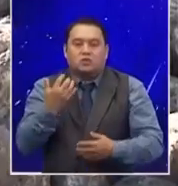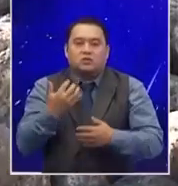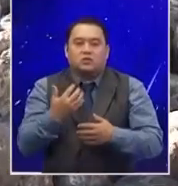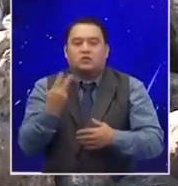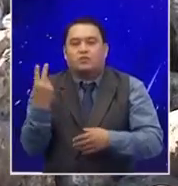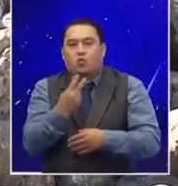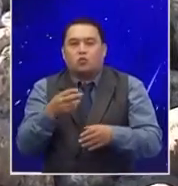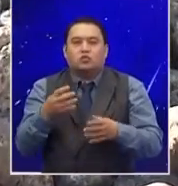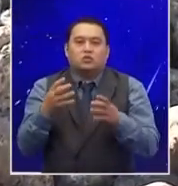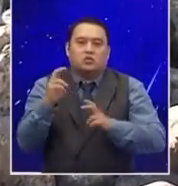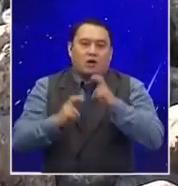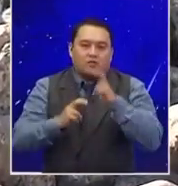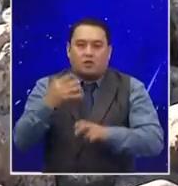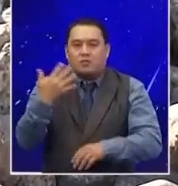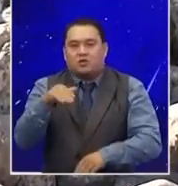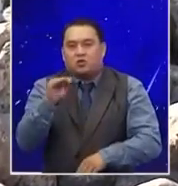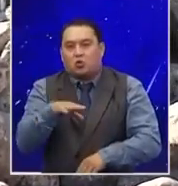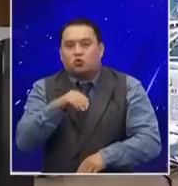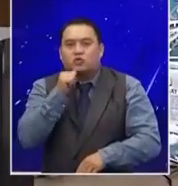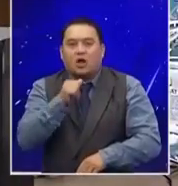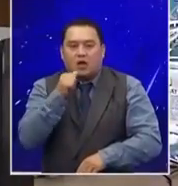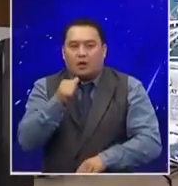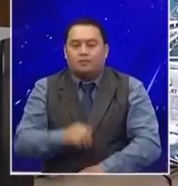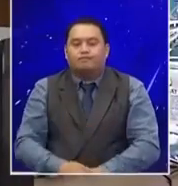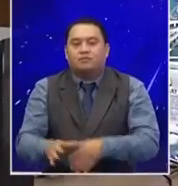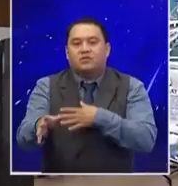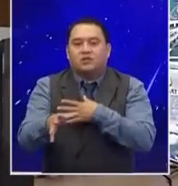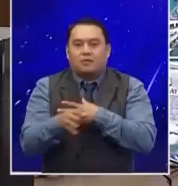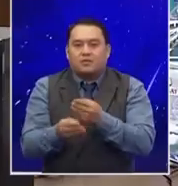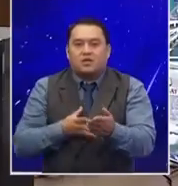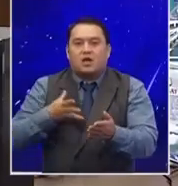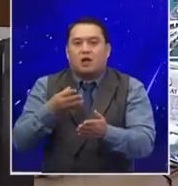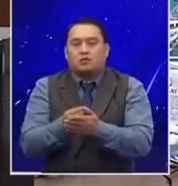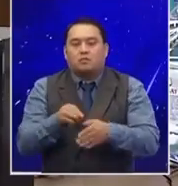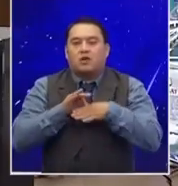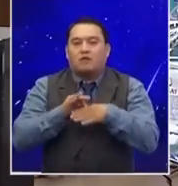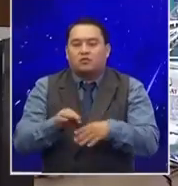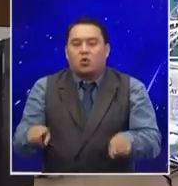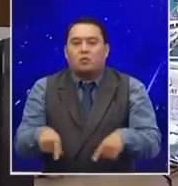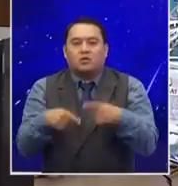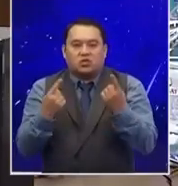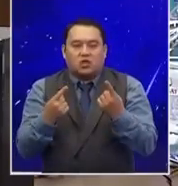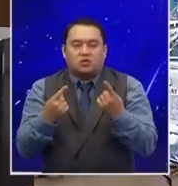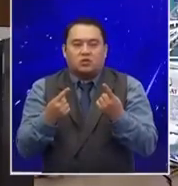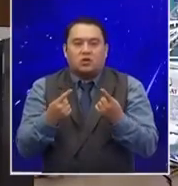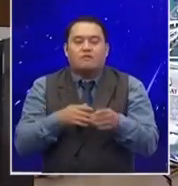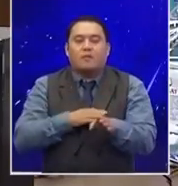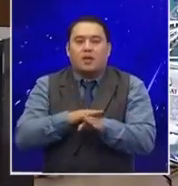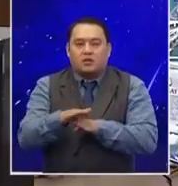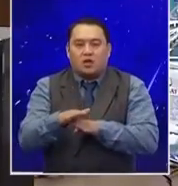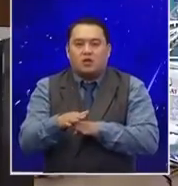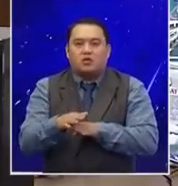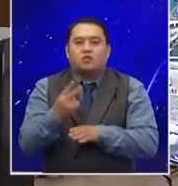двух заводов получить 50 тысяч тонн сахара. Совместно с инвесторами проводится модернизация существующих